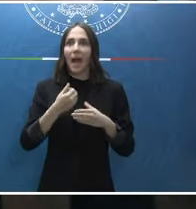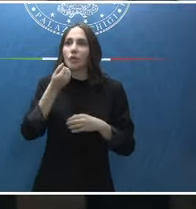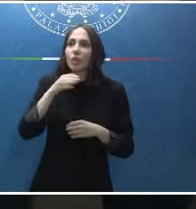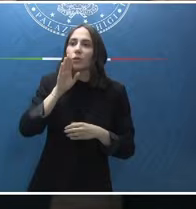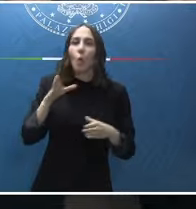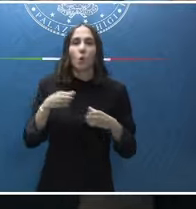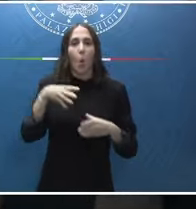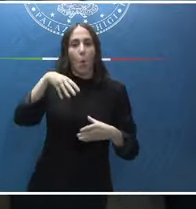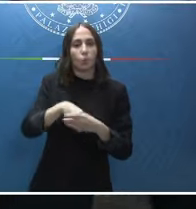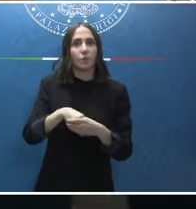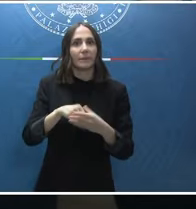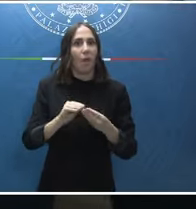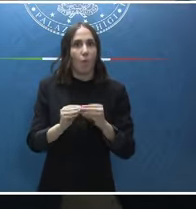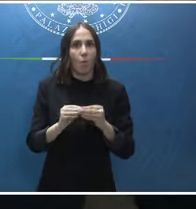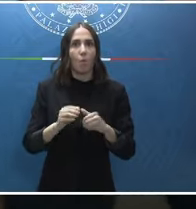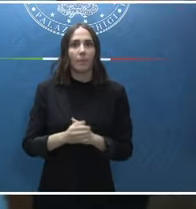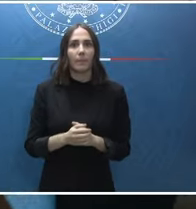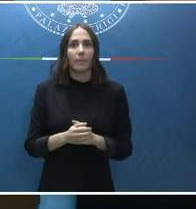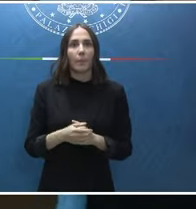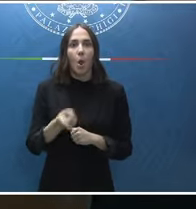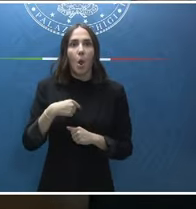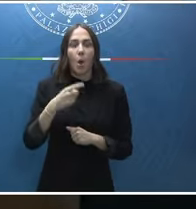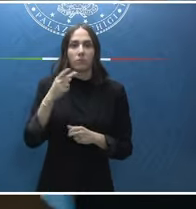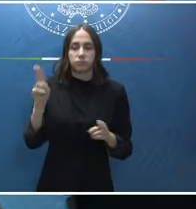comunità. Quando noi abbiamo preso coscienza della